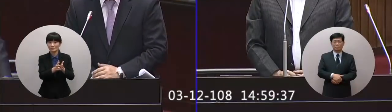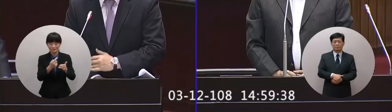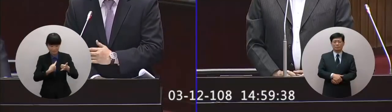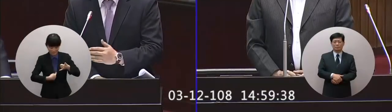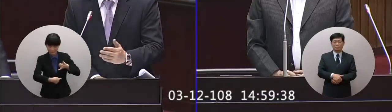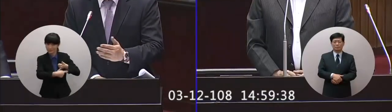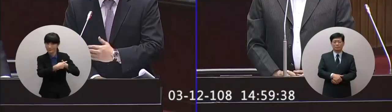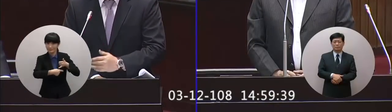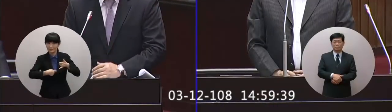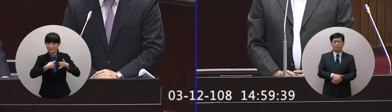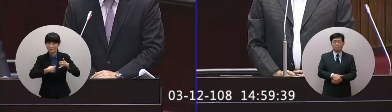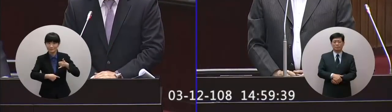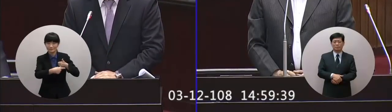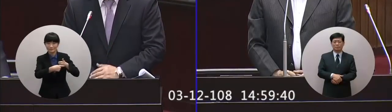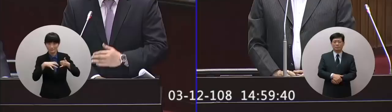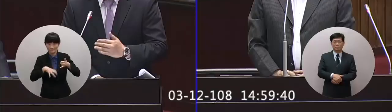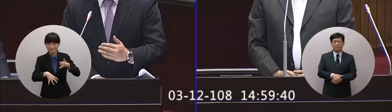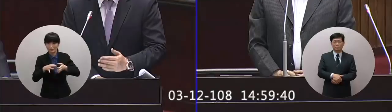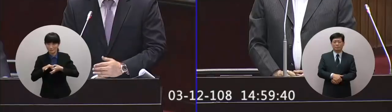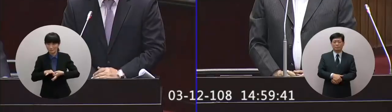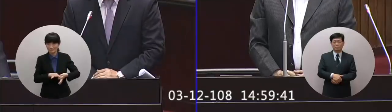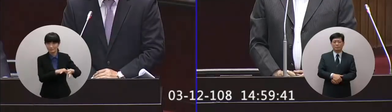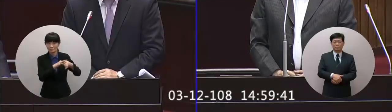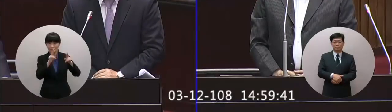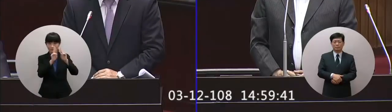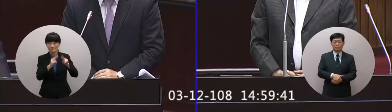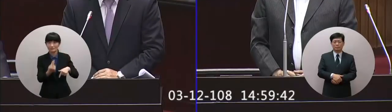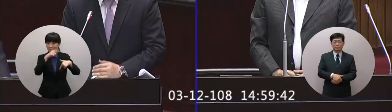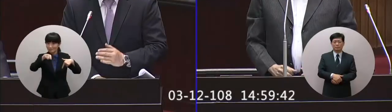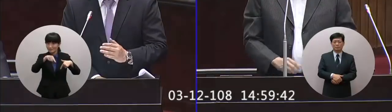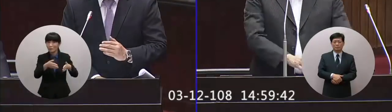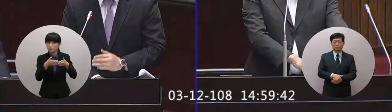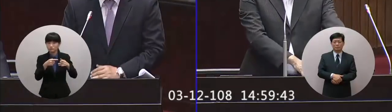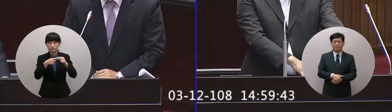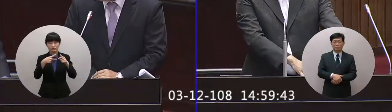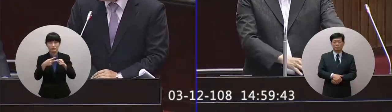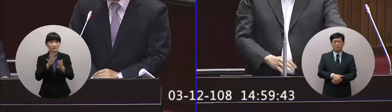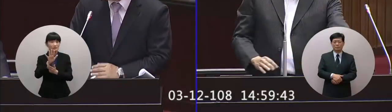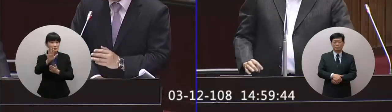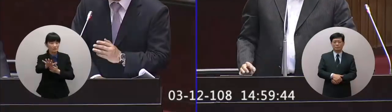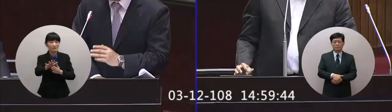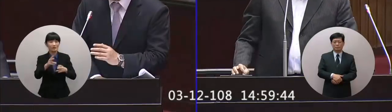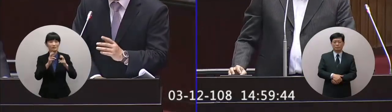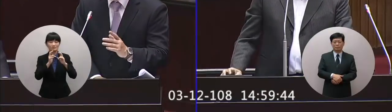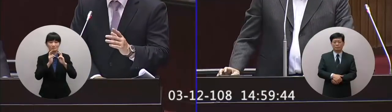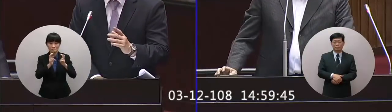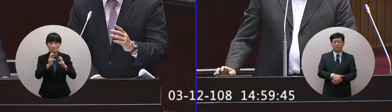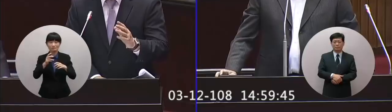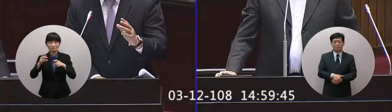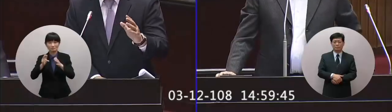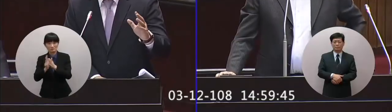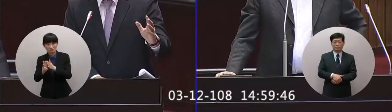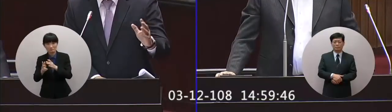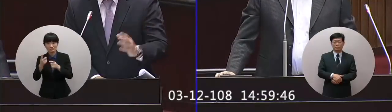路的整个啊连接的这个啊电气化啊，还有未来接驳转乘啊，也是这一次其实